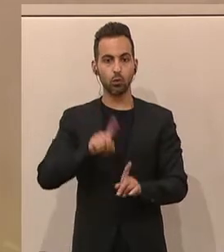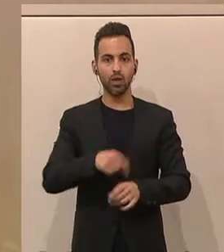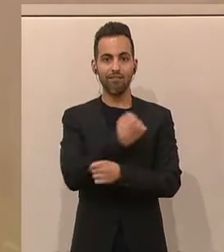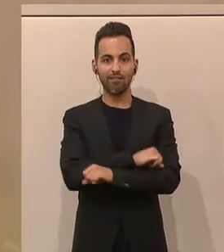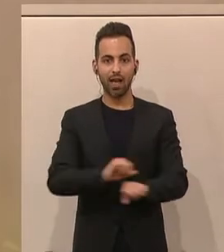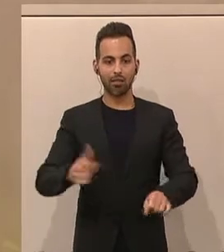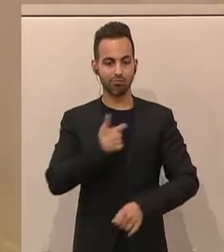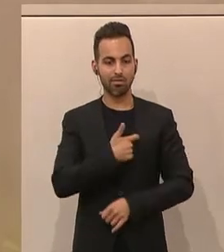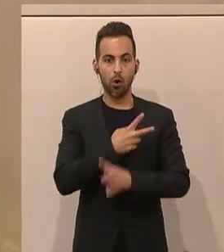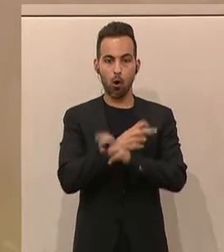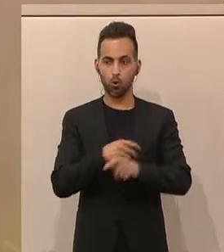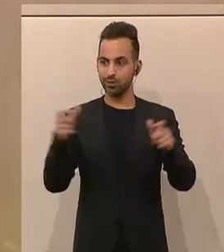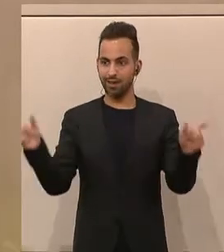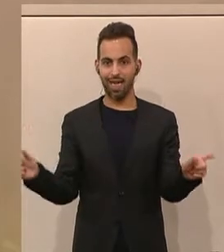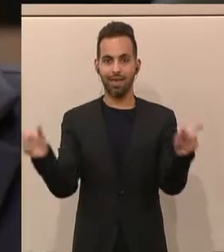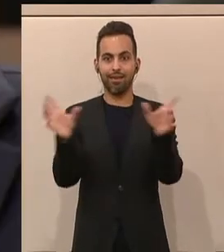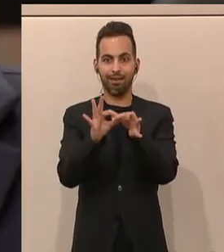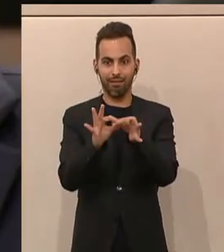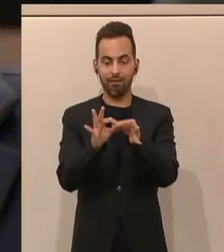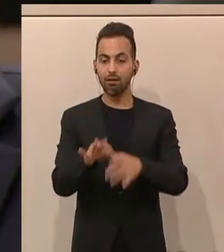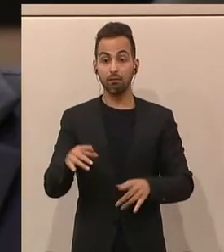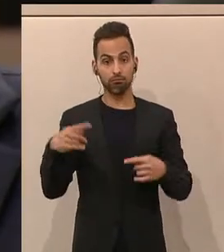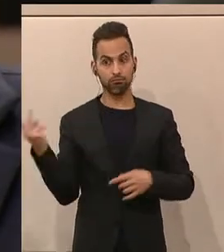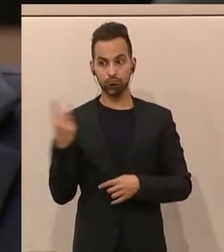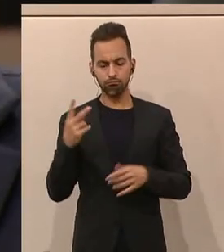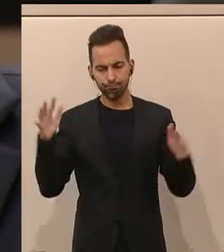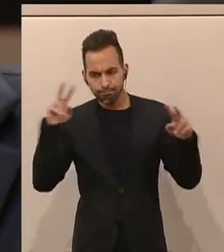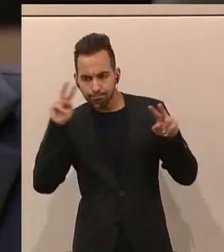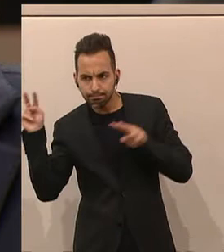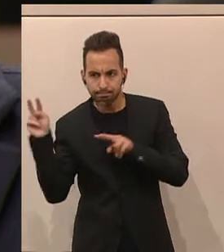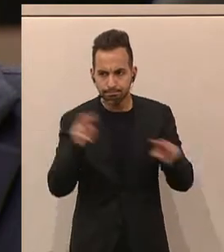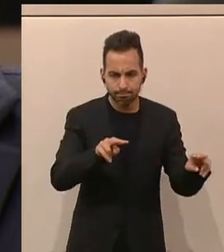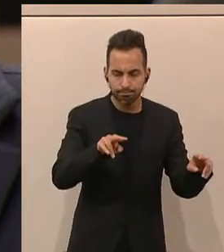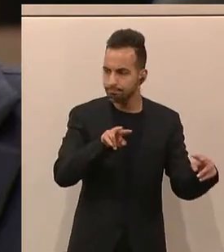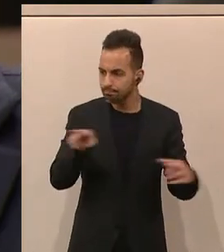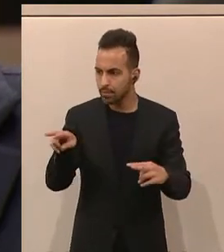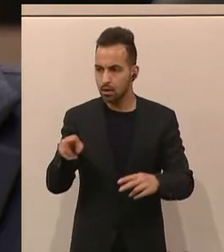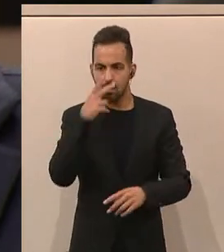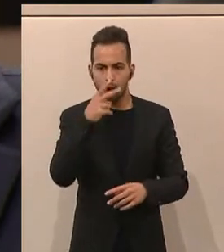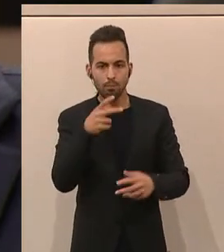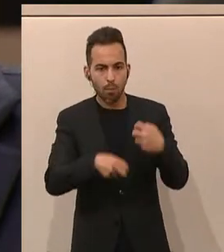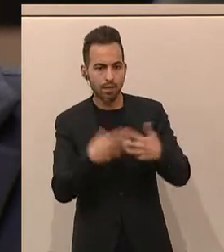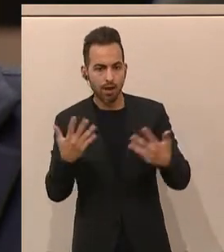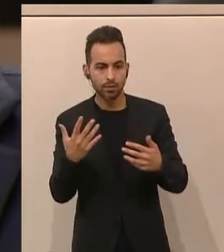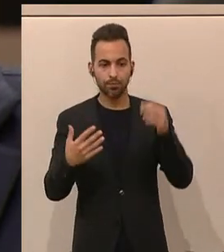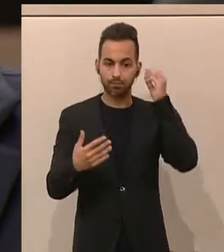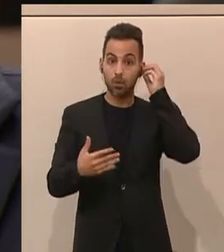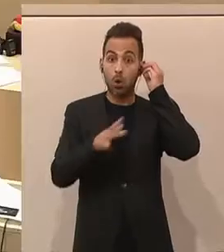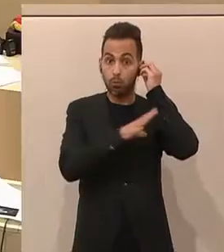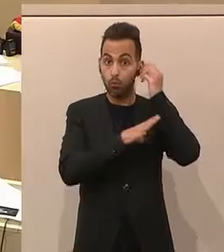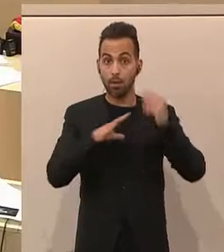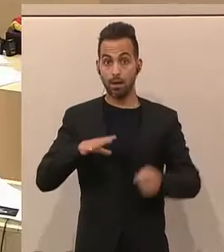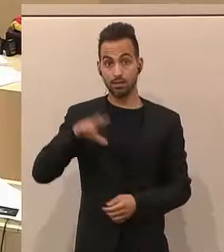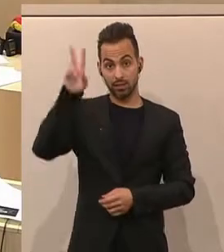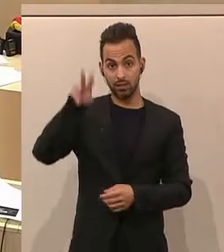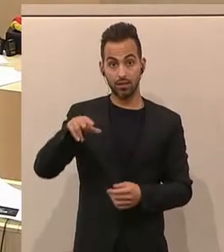Österreichs, dass man sich diese Probleme anschaut und ihre annimmt. Was hat Klaus Schneeberger gemacht? Klaus Schneeberger, der Bürgermeister von Wiener